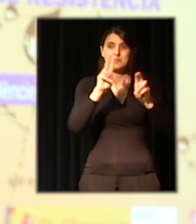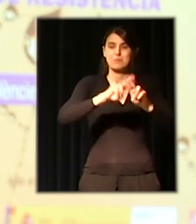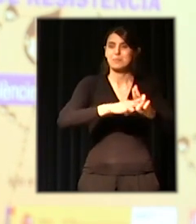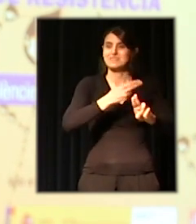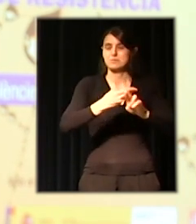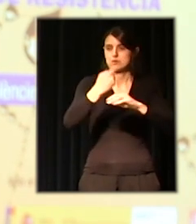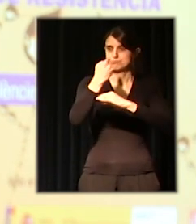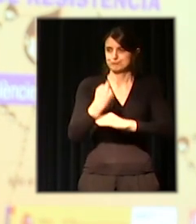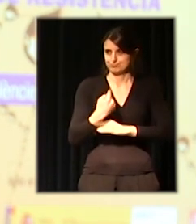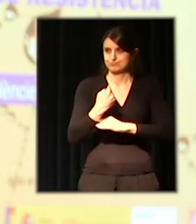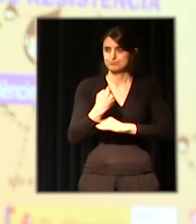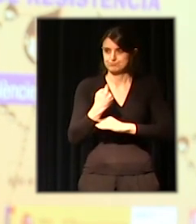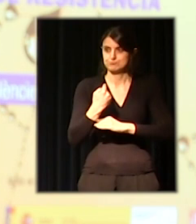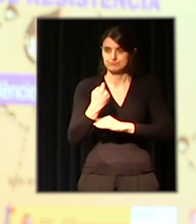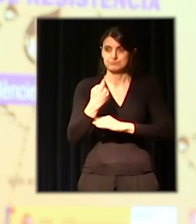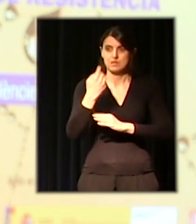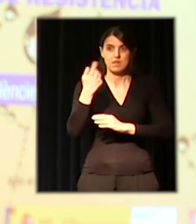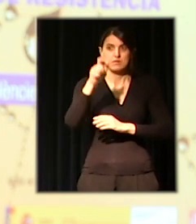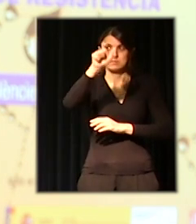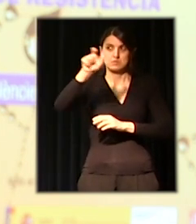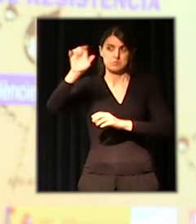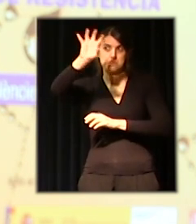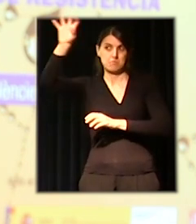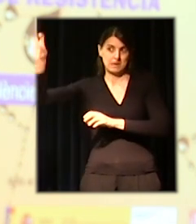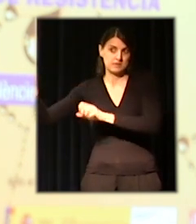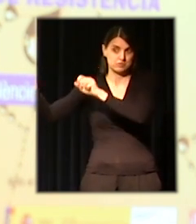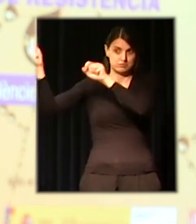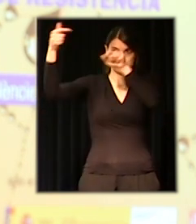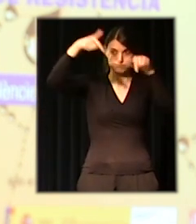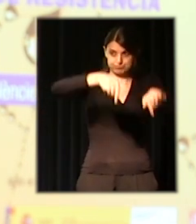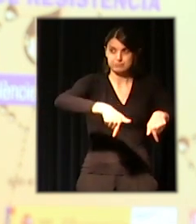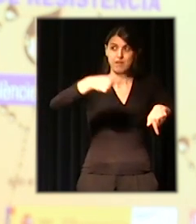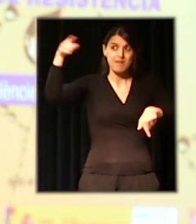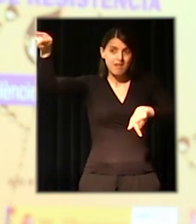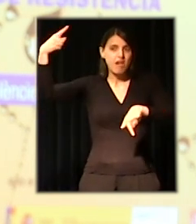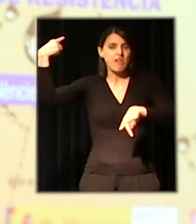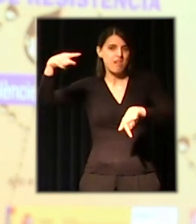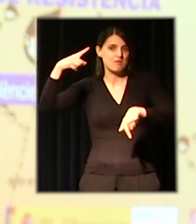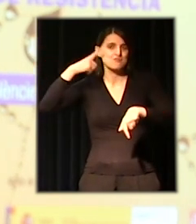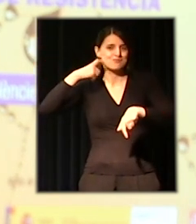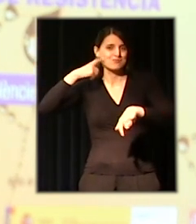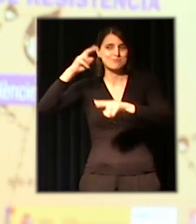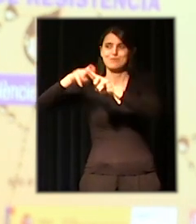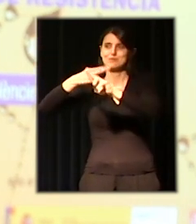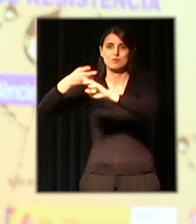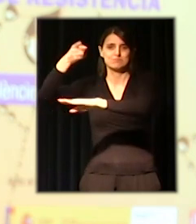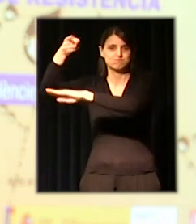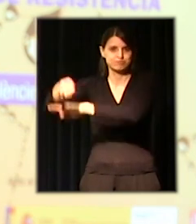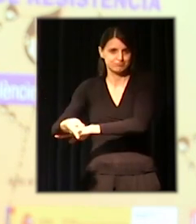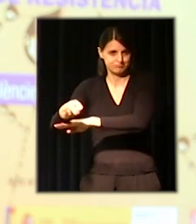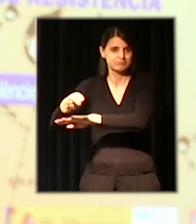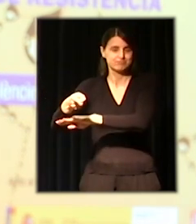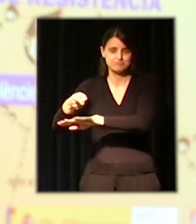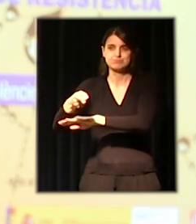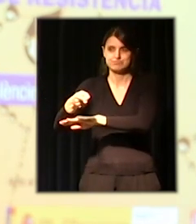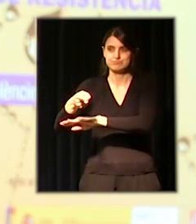forçats. Amb l'arribada de població de determinats països on es practica el matrimoni,